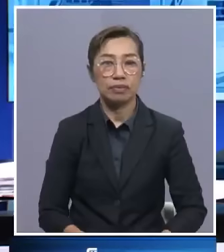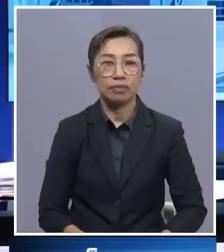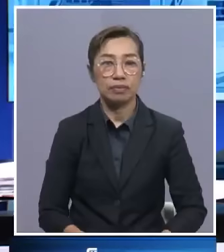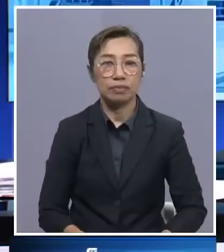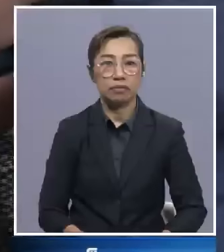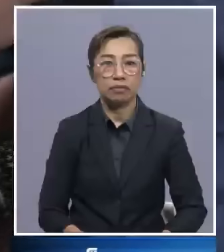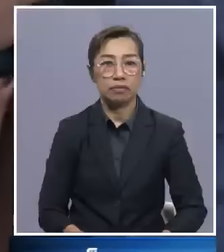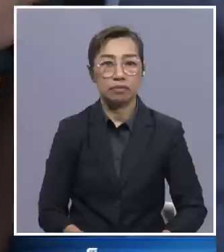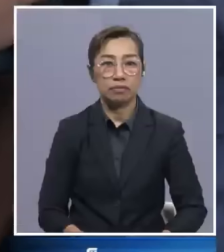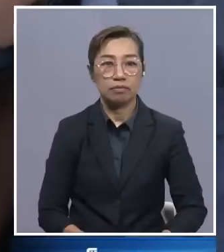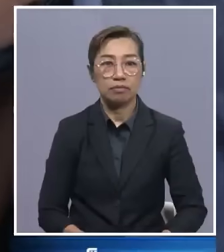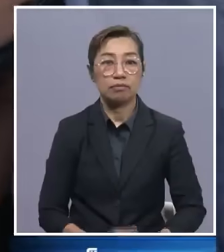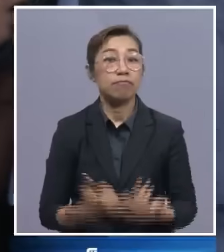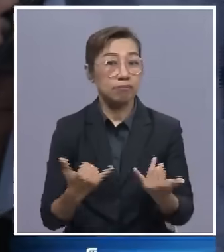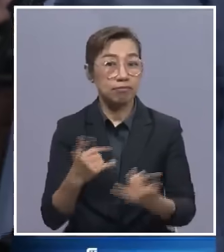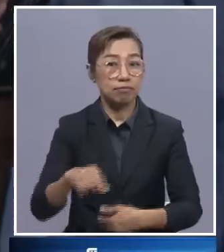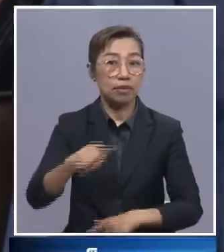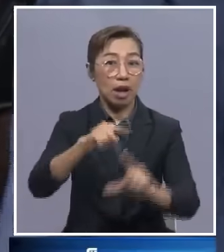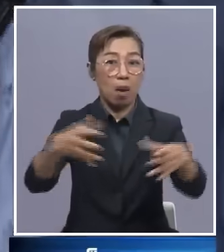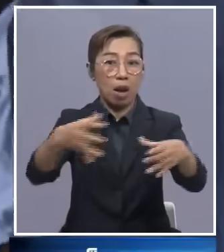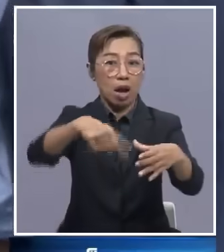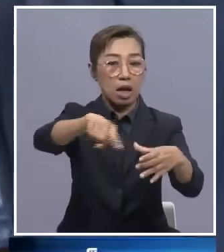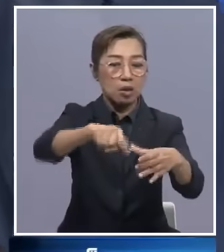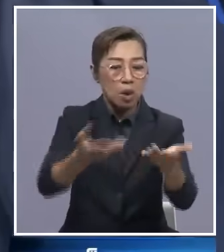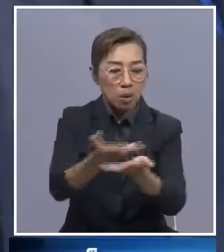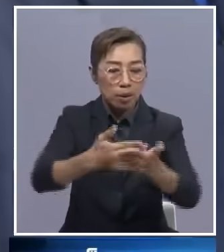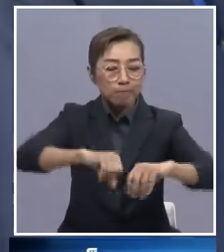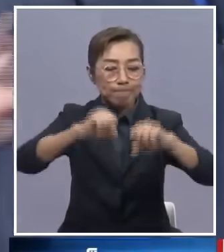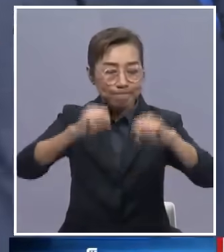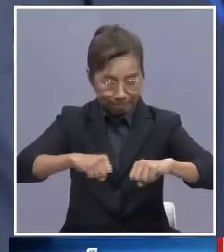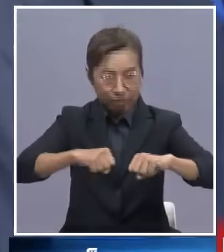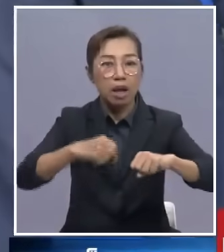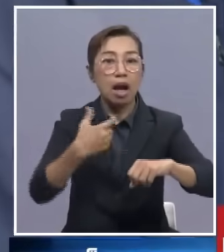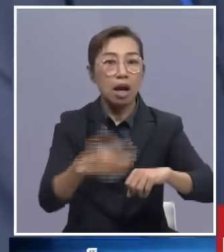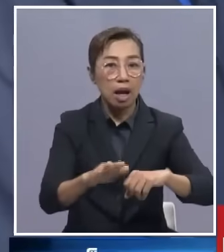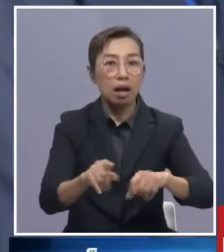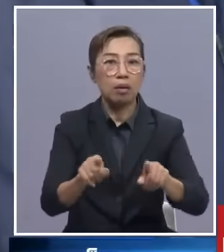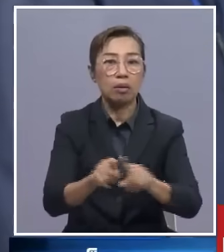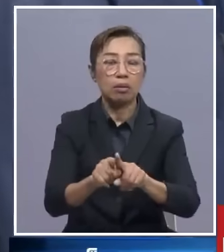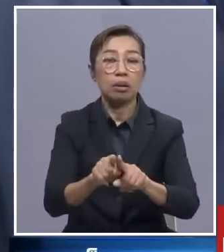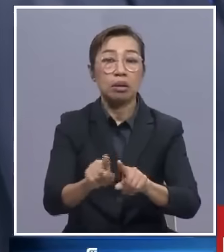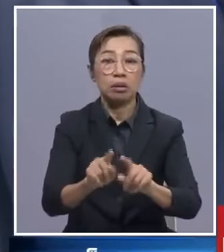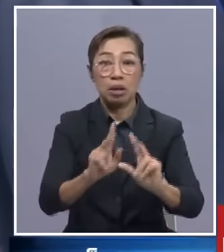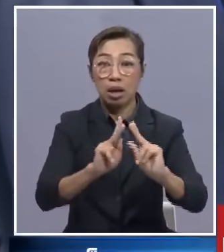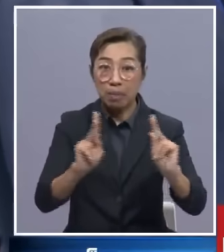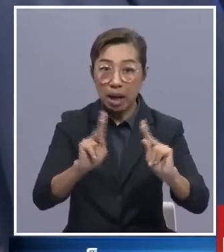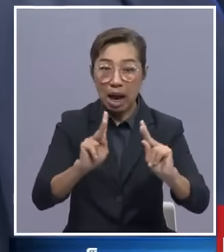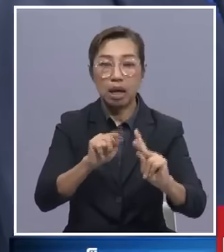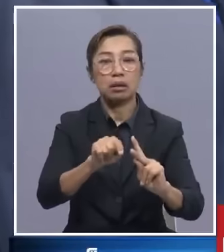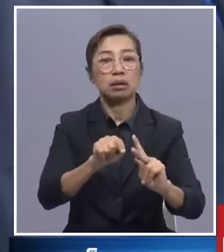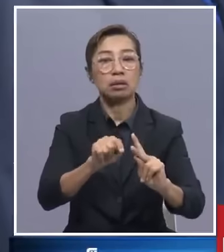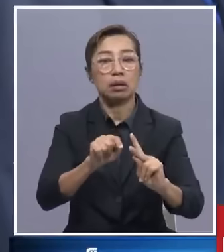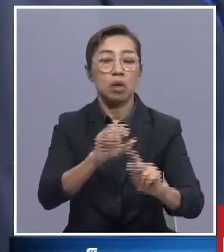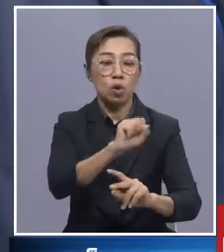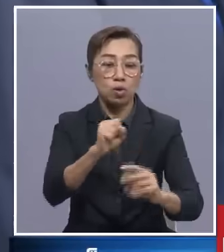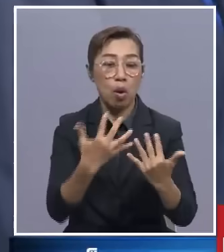ครับตอนนี้นะคะทางพรรคเก้าไกลก็มีมติเป็นเอกฉันแล้วนะคะว่ามติในที่ประชุมของกรรมการบริหารพรรค